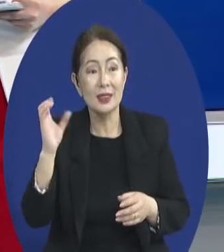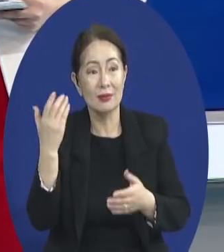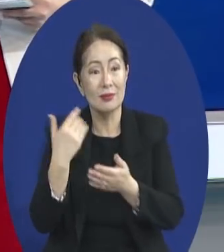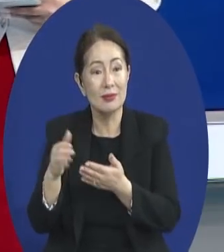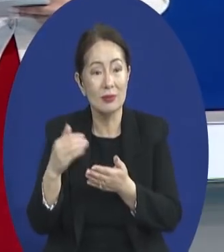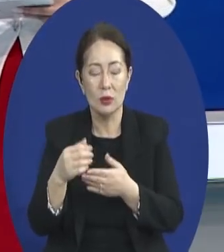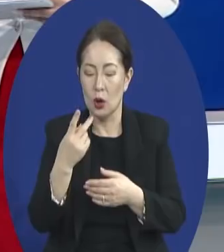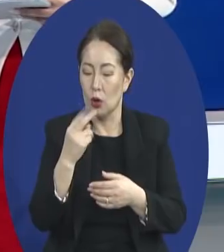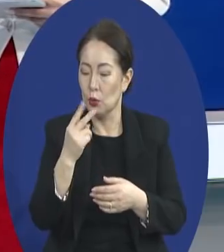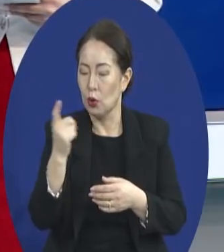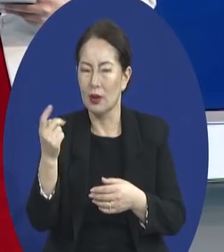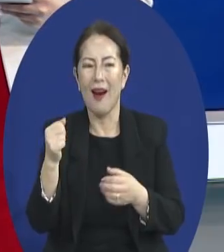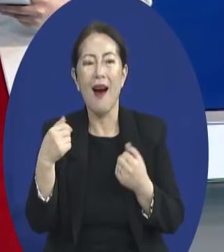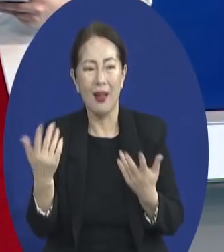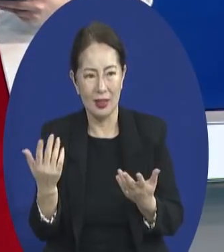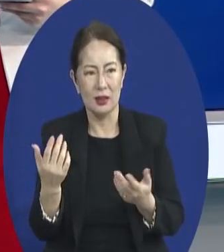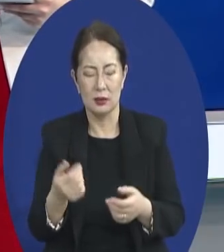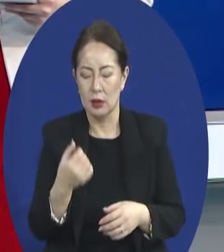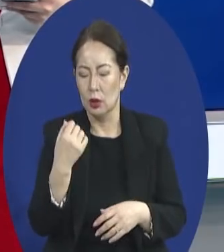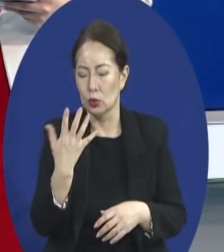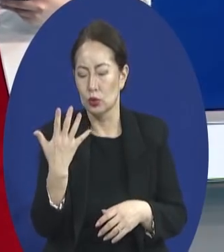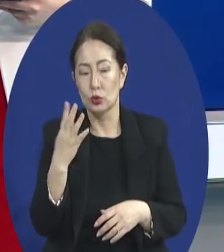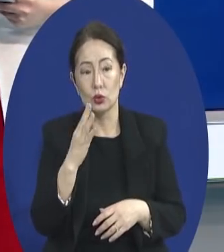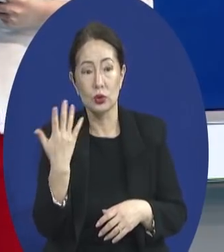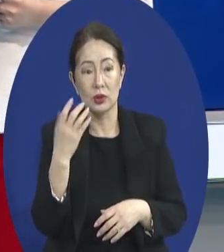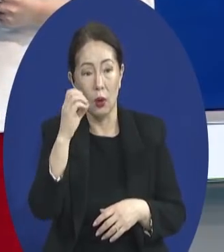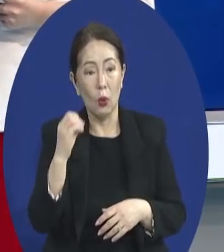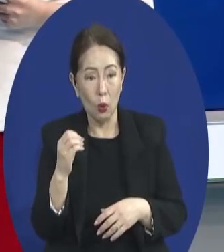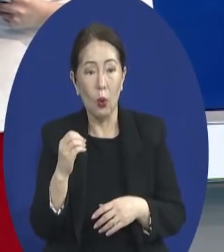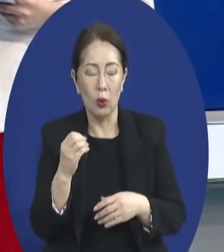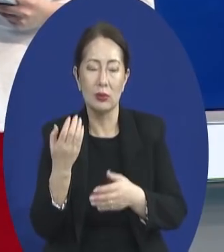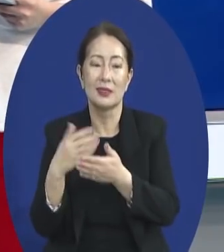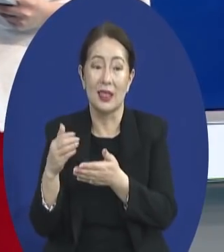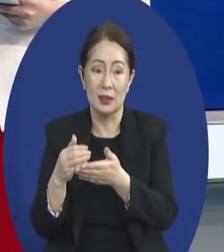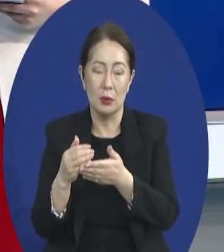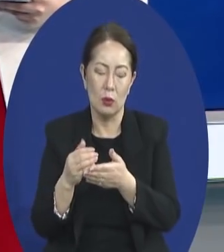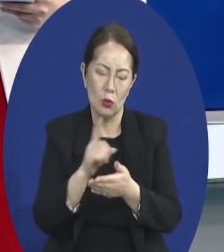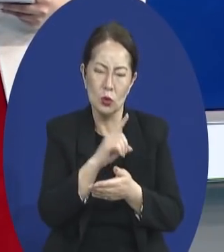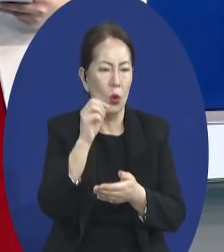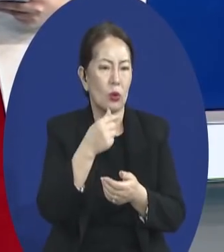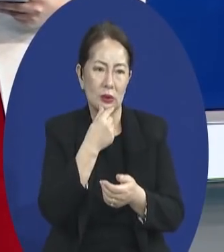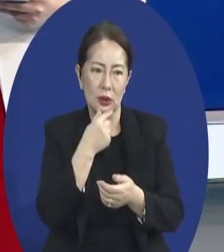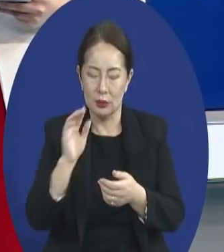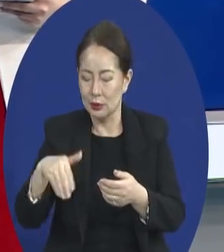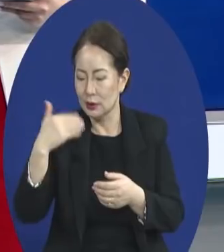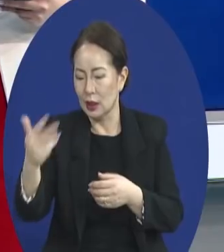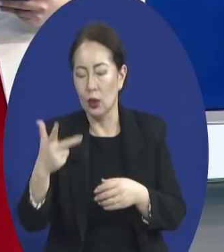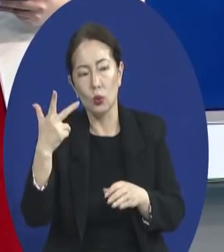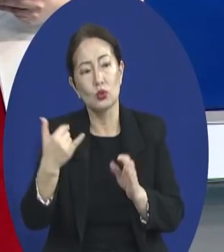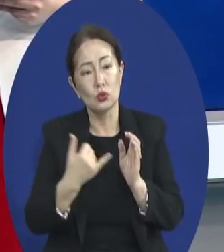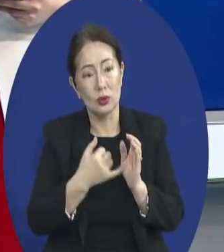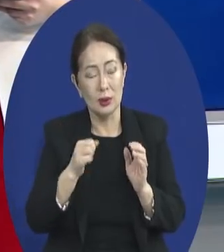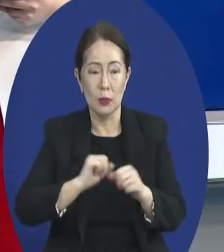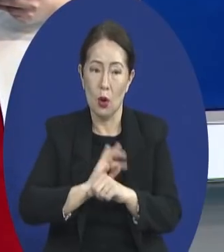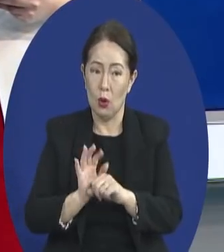онд нэлээд алдагдaltaй тал 45% биелэлттэй одоо дараагийн онд золгож байна. За ирэх онд 36 сая тонн буюу нормал үе цар